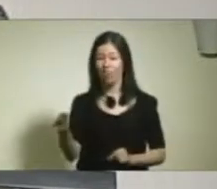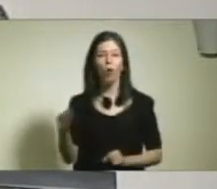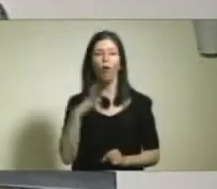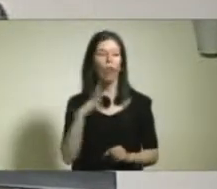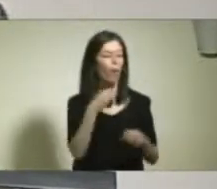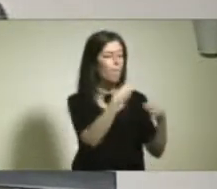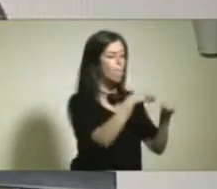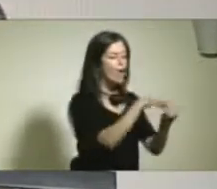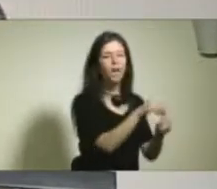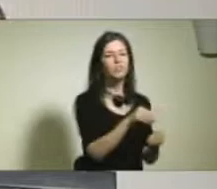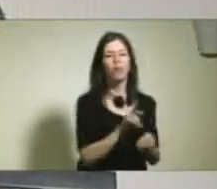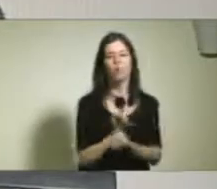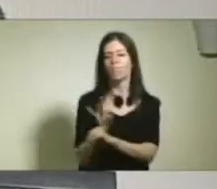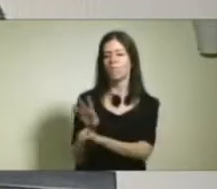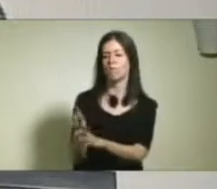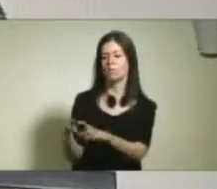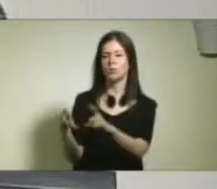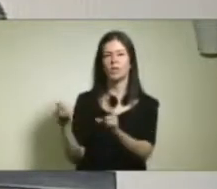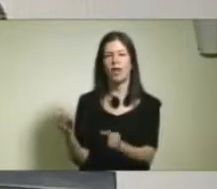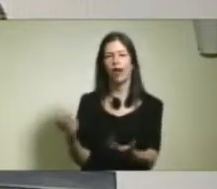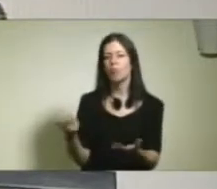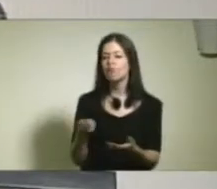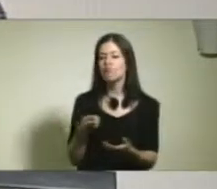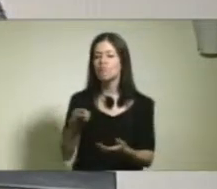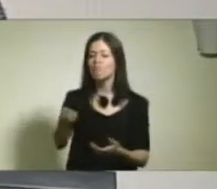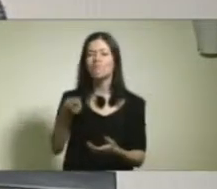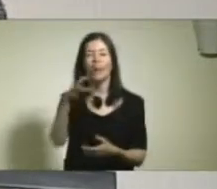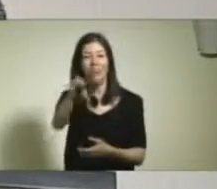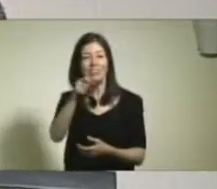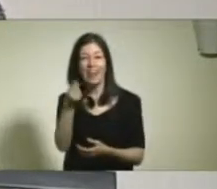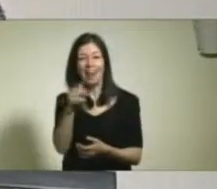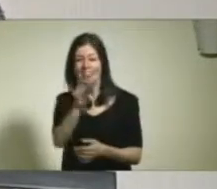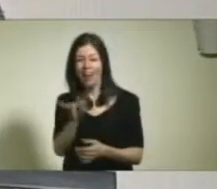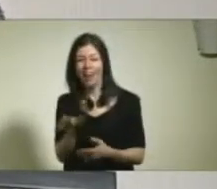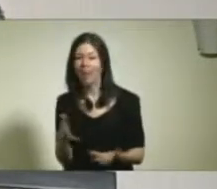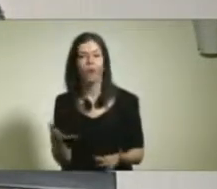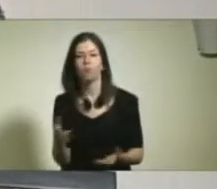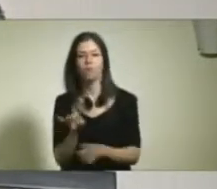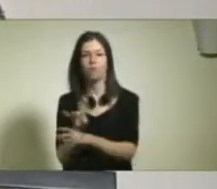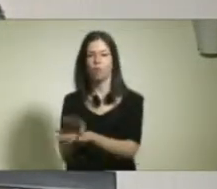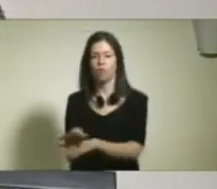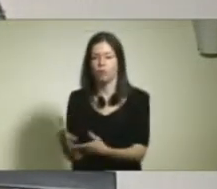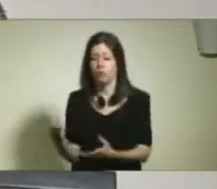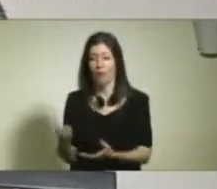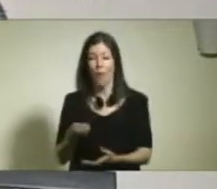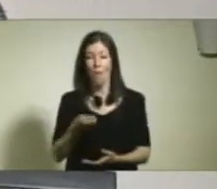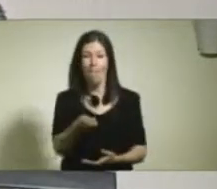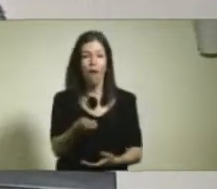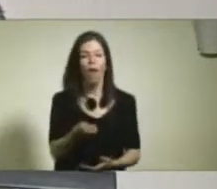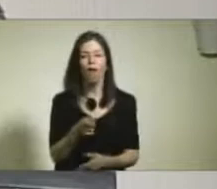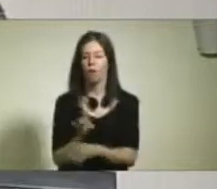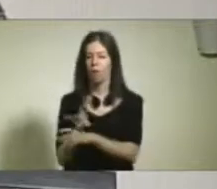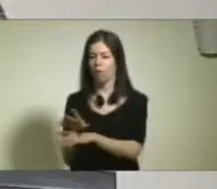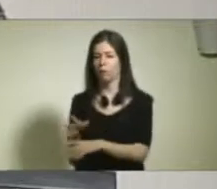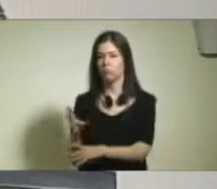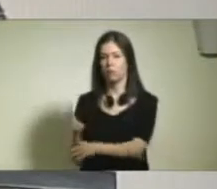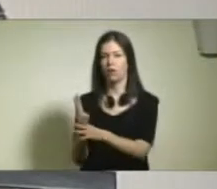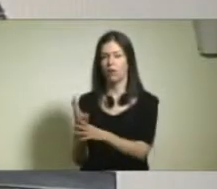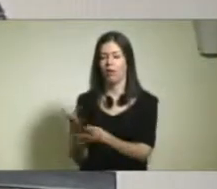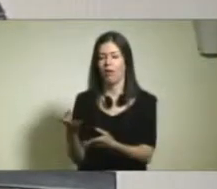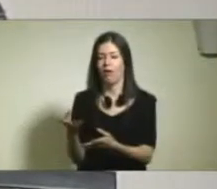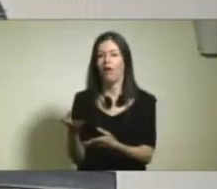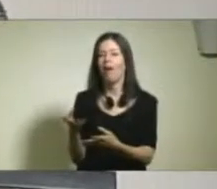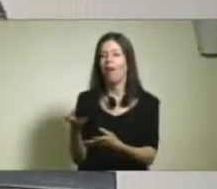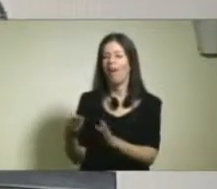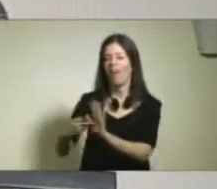cartes de retrait dans les distributeurs ou pour payer certaines choses, mais on voit que le client n'a pas d'argent,